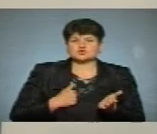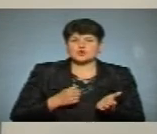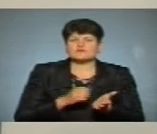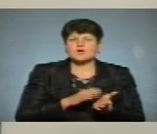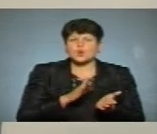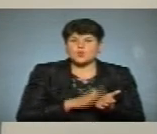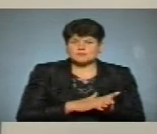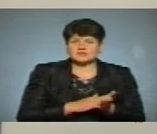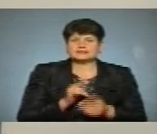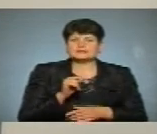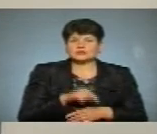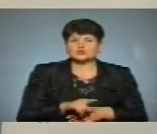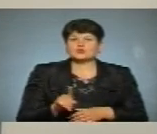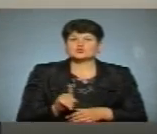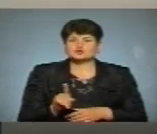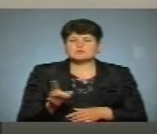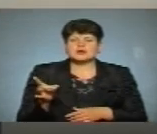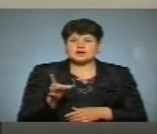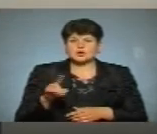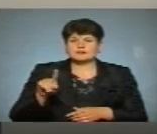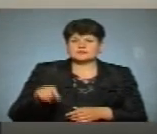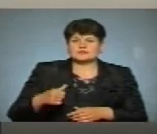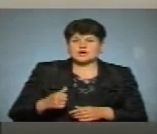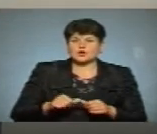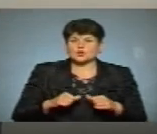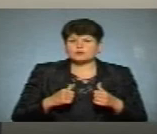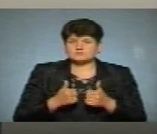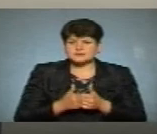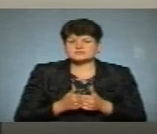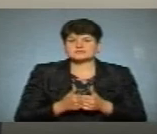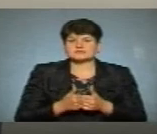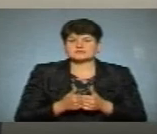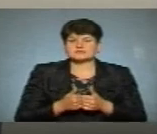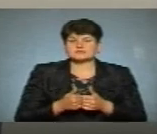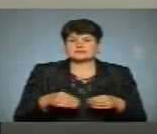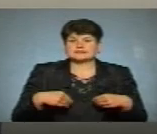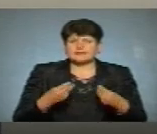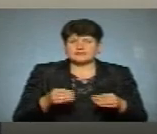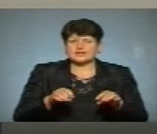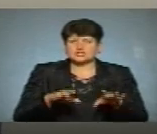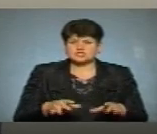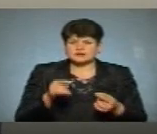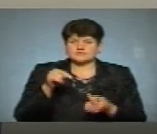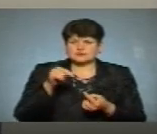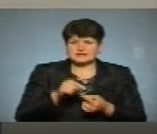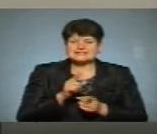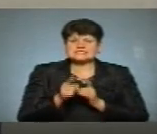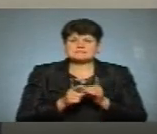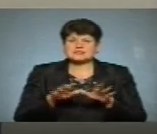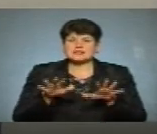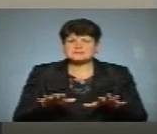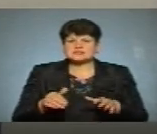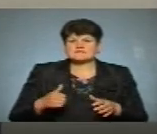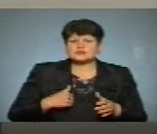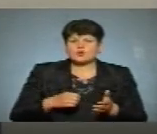щоб районна призовна комісія винула по ньому відповідне рішення. Зміна місця військового